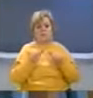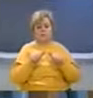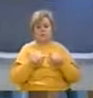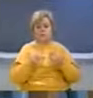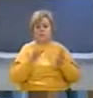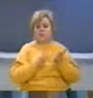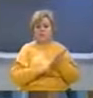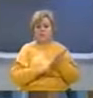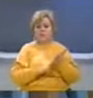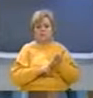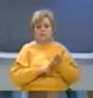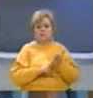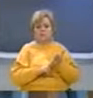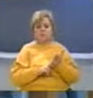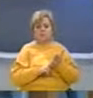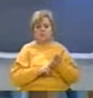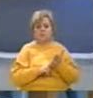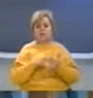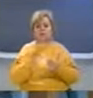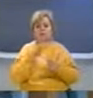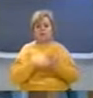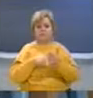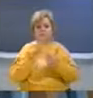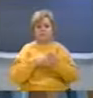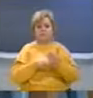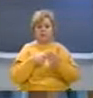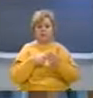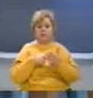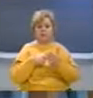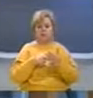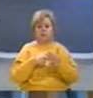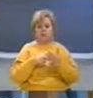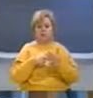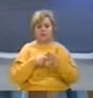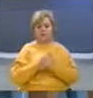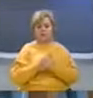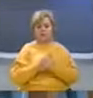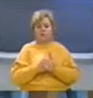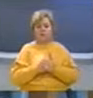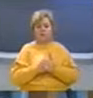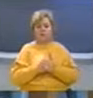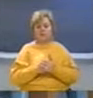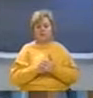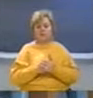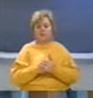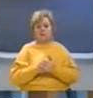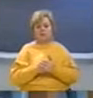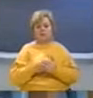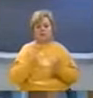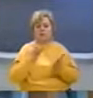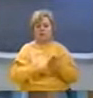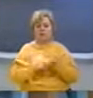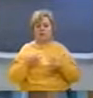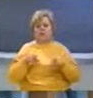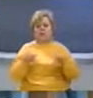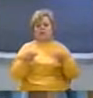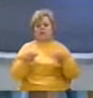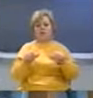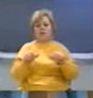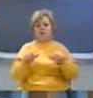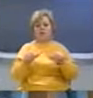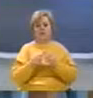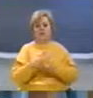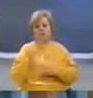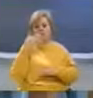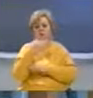drejtën e një pjesë të madhe të përfitimit të dividendes që do të rrjedhë nga drejta e pronësisë në këto